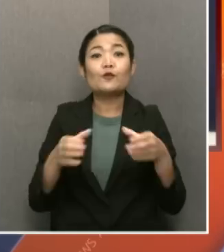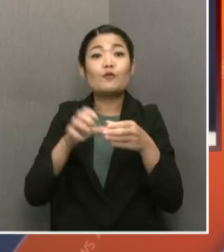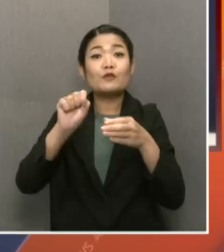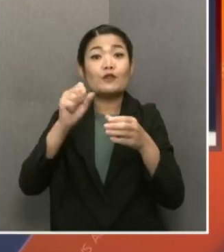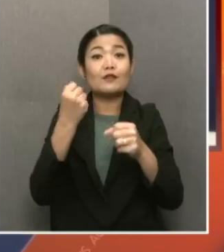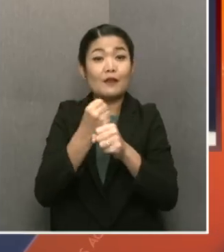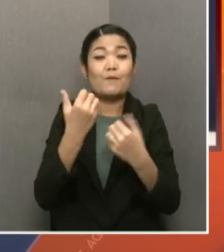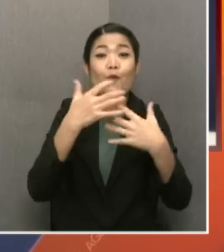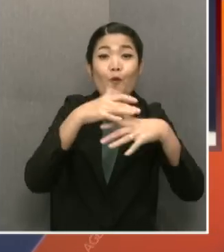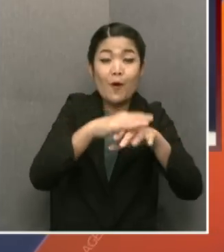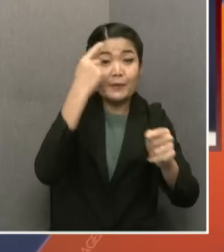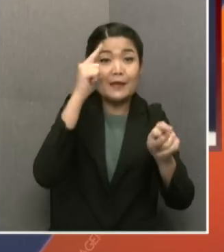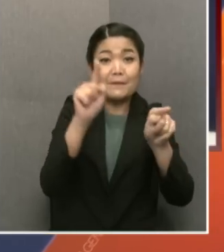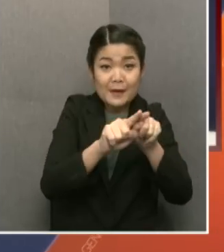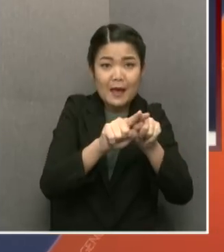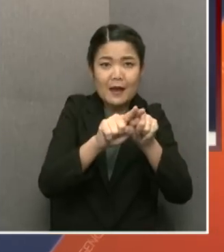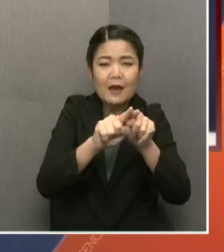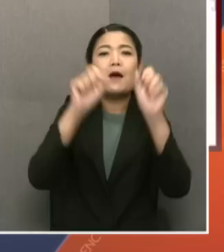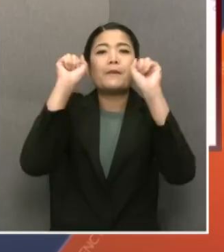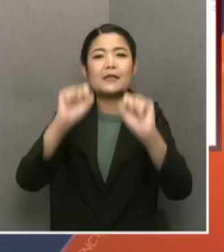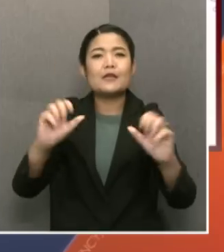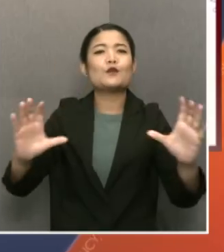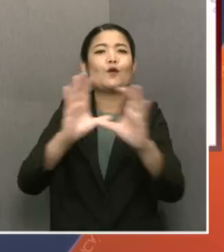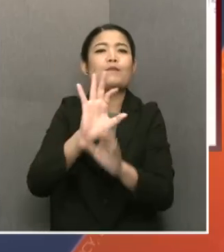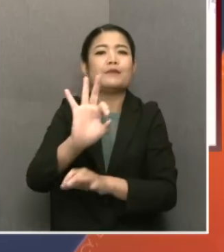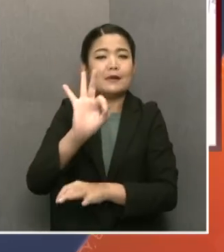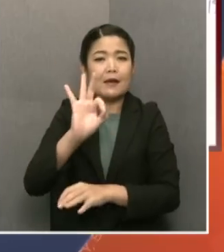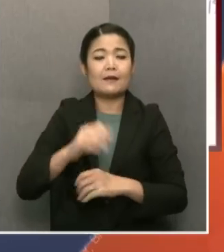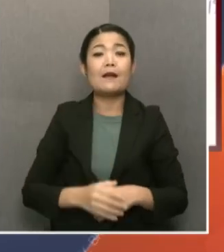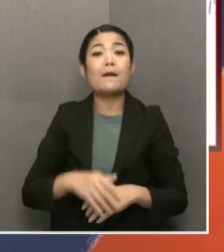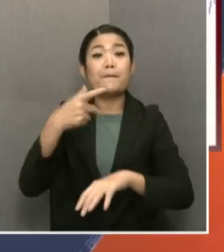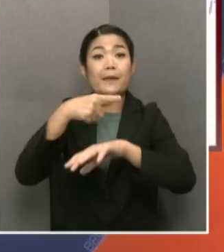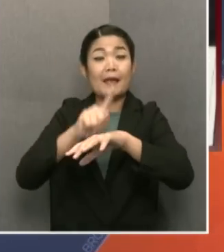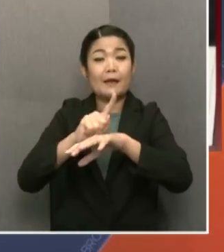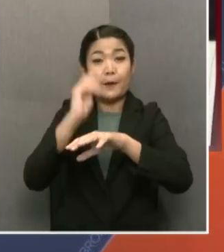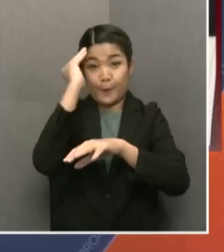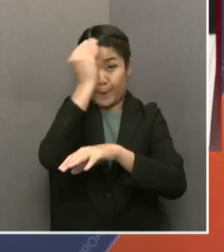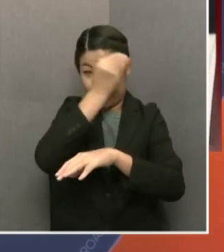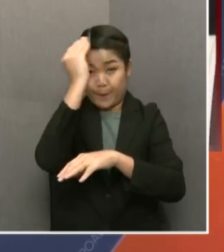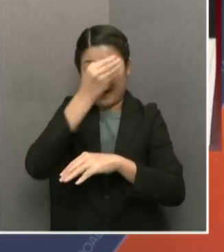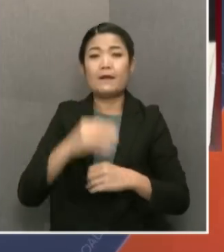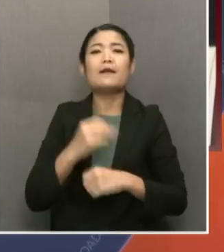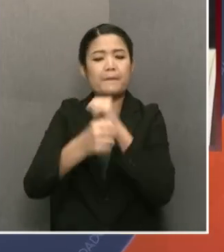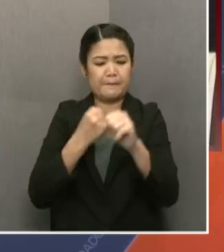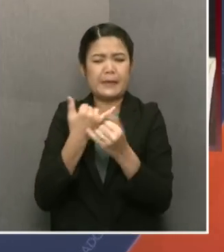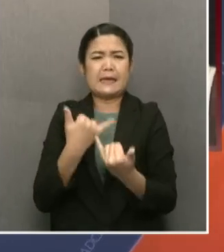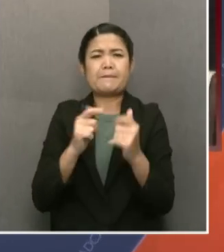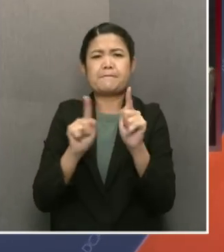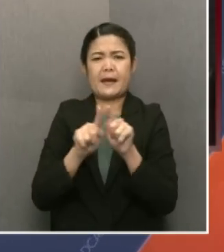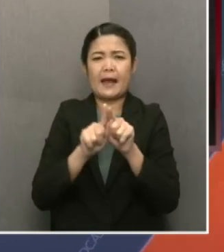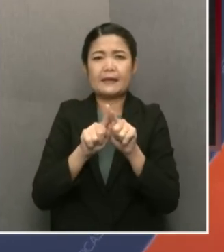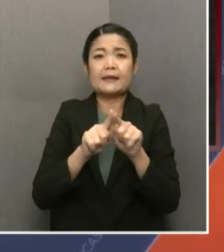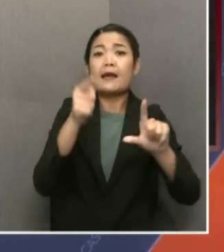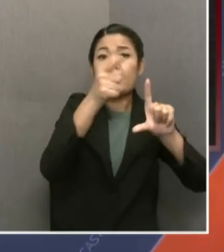ท้ายก็จบลงที่ชื่อท่านชวนหลีกภัยนะฮะอ่าในปีนี้นะครับก็เกิดปรากฏการณ์คล้ายๆกันนะก็เป็นการเบียดกันระหว่างทางพรรค